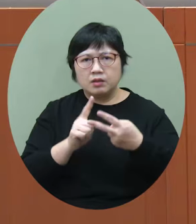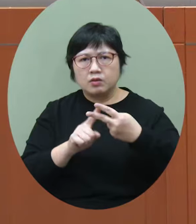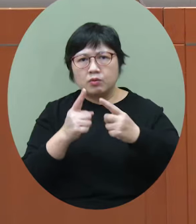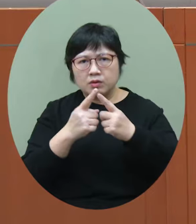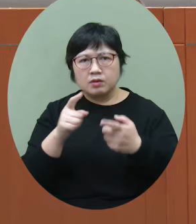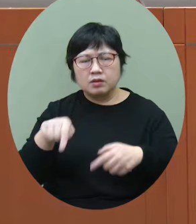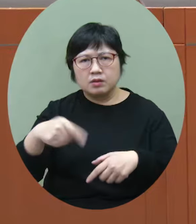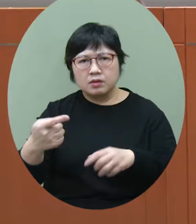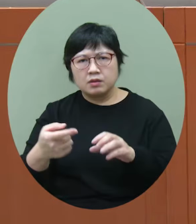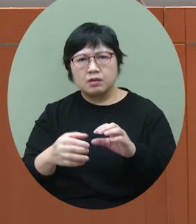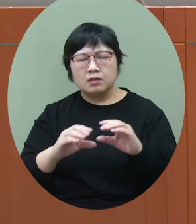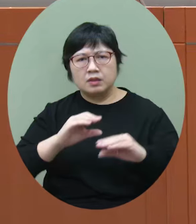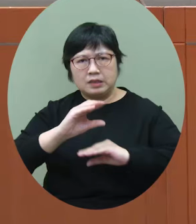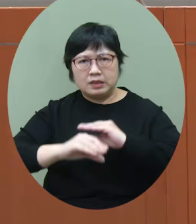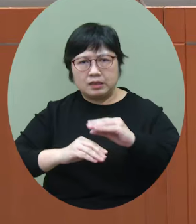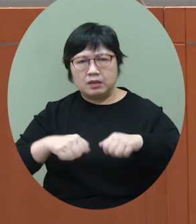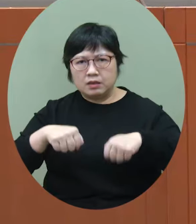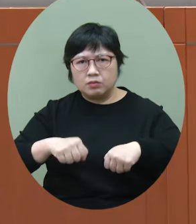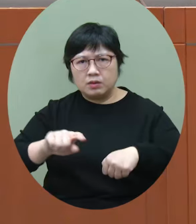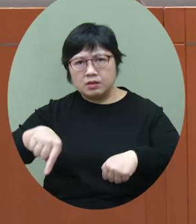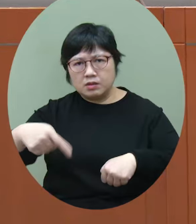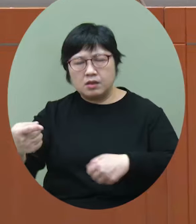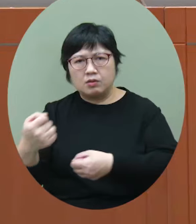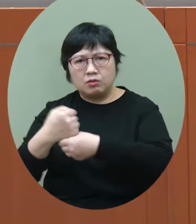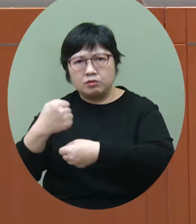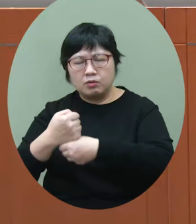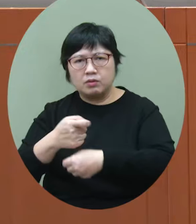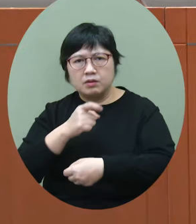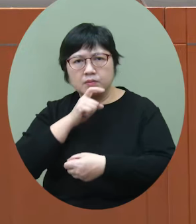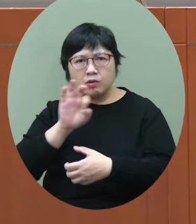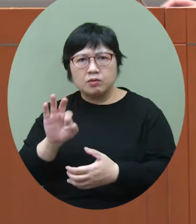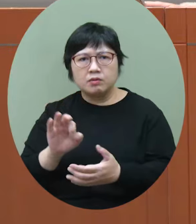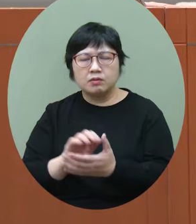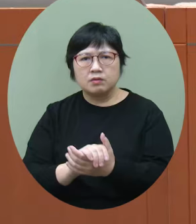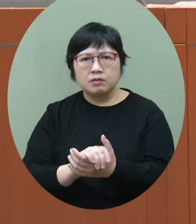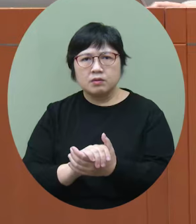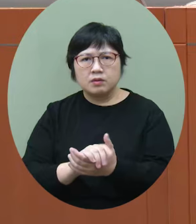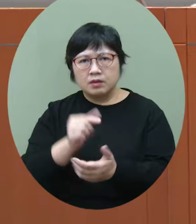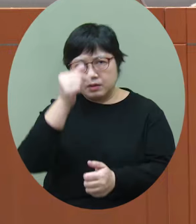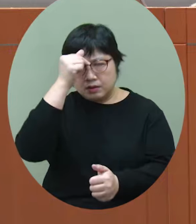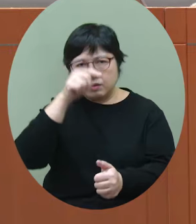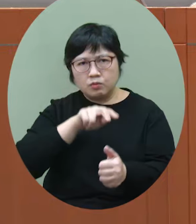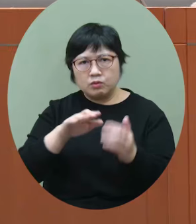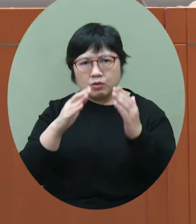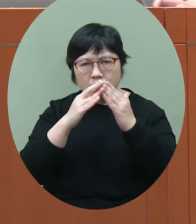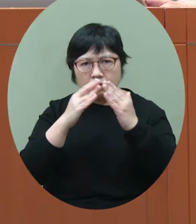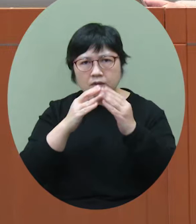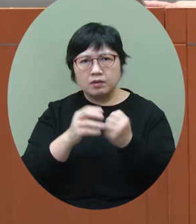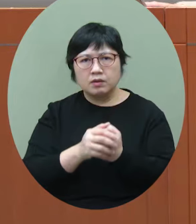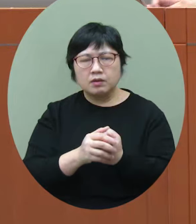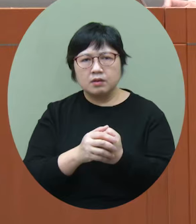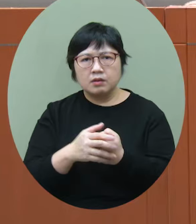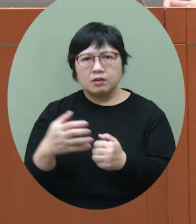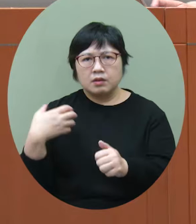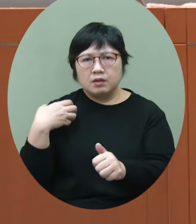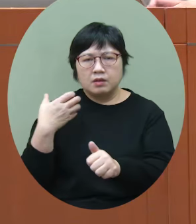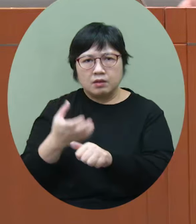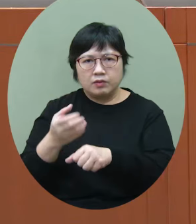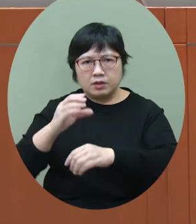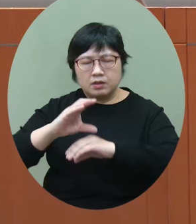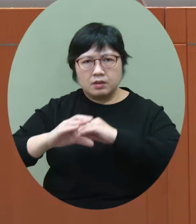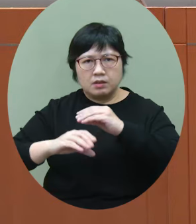地盤嘅？即係佢哋會唔會去其他嘅地盤工作？咁同埋咧，即係醫管局方面咁，其實承辦商係幾多號就